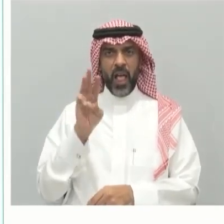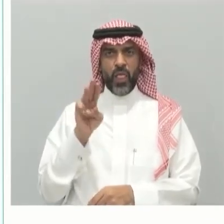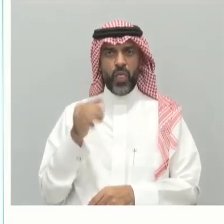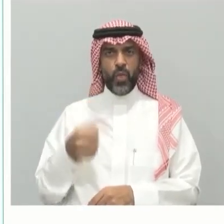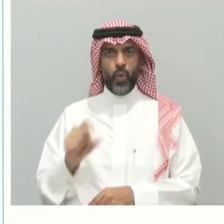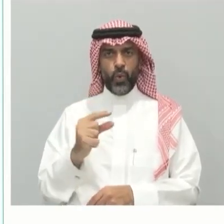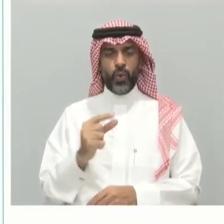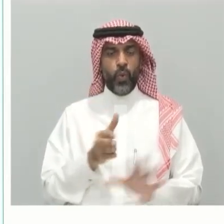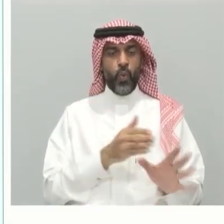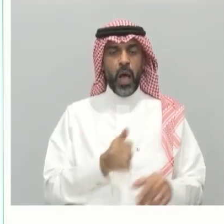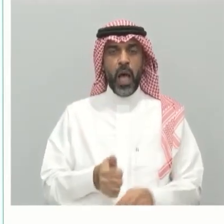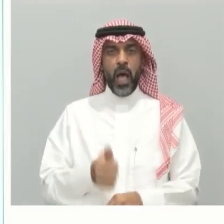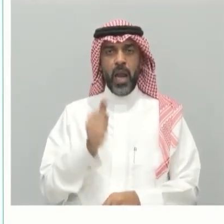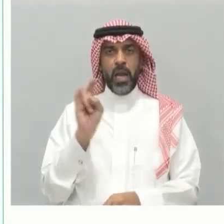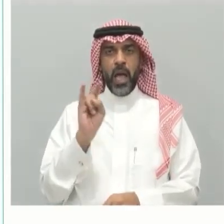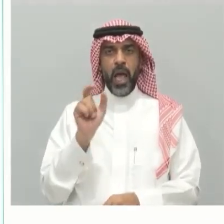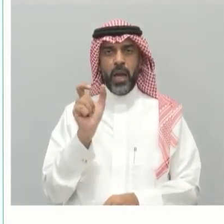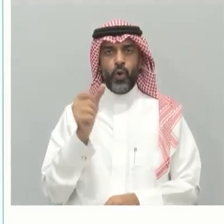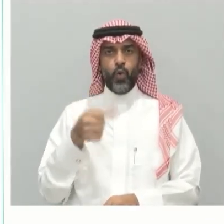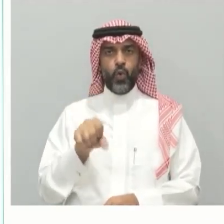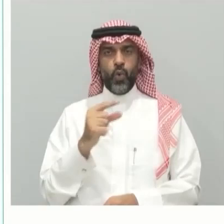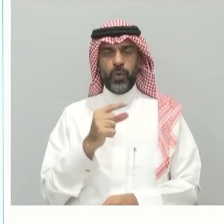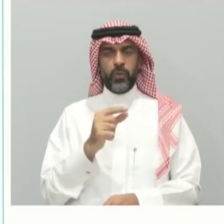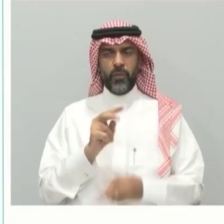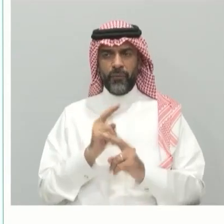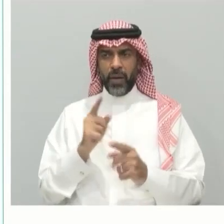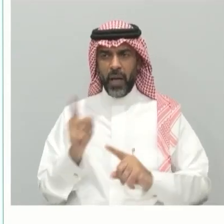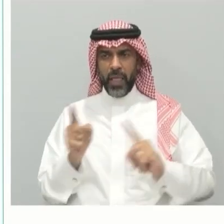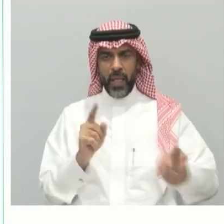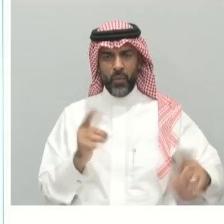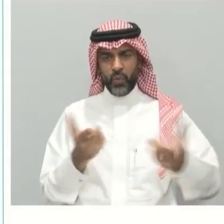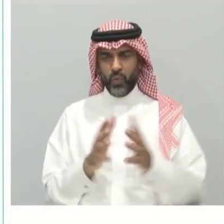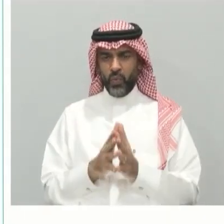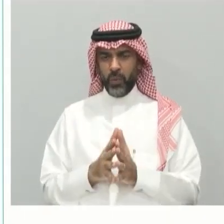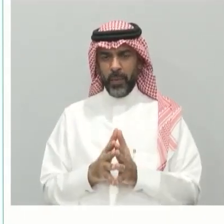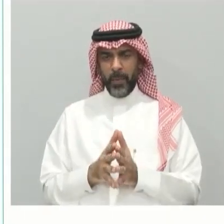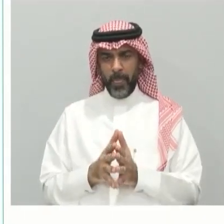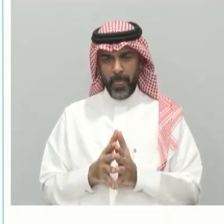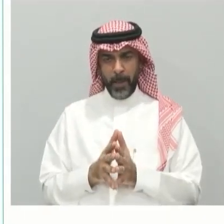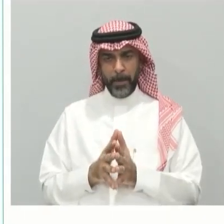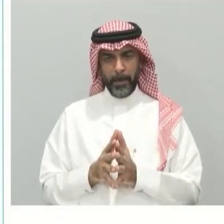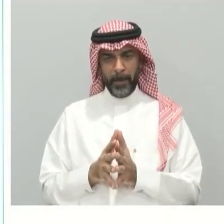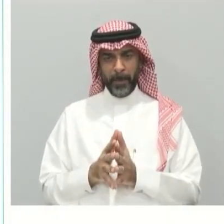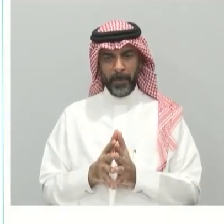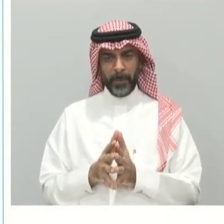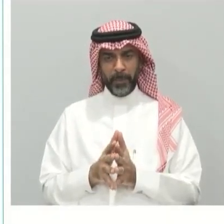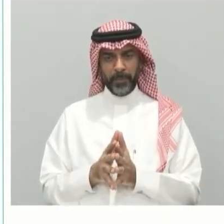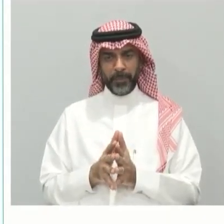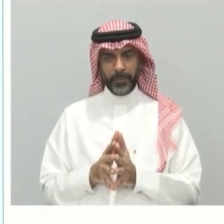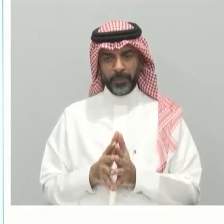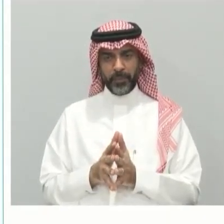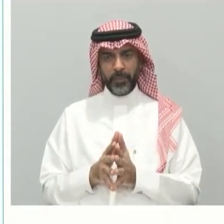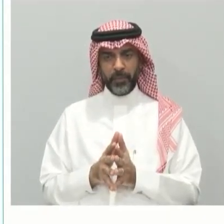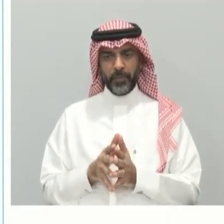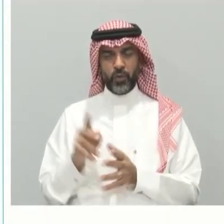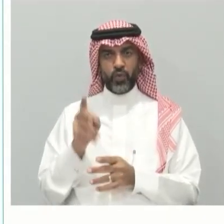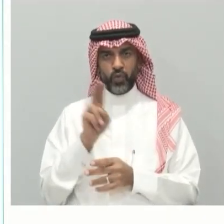شيء اسمه الانود الانود اذا ما الفرق بين الكاثود والانود لاحظ ان عندي هنا ما